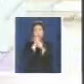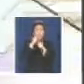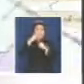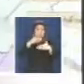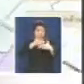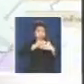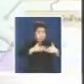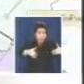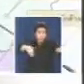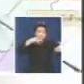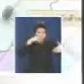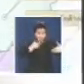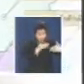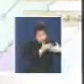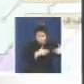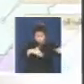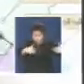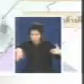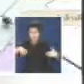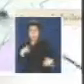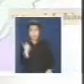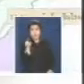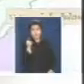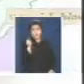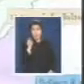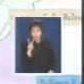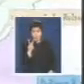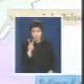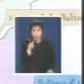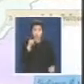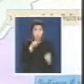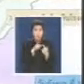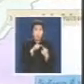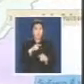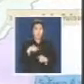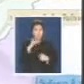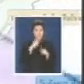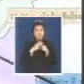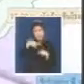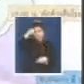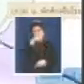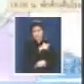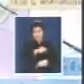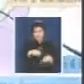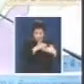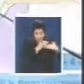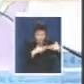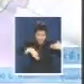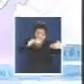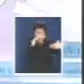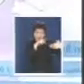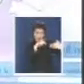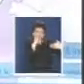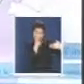ต้นน้ำว่าเขื่อนทั้งหมด12เขื่อนเนี่ยบริหารอย่างไรแล้วก็ไปดูในตัวอย่างของที่เขื่อนศิริกิติ์เลยนะคะเสร็จแล้วเราก็จะประ